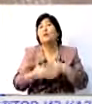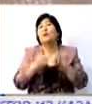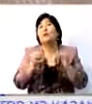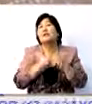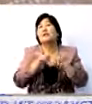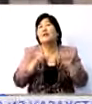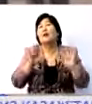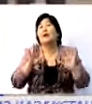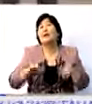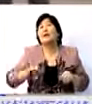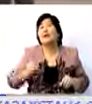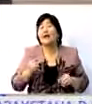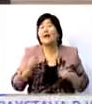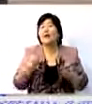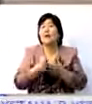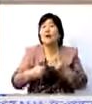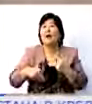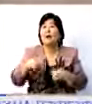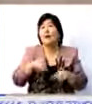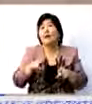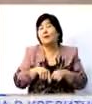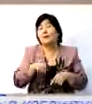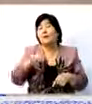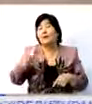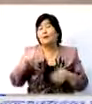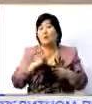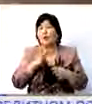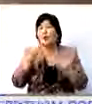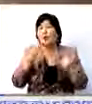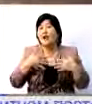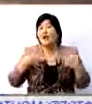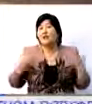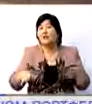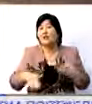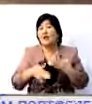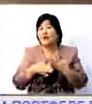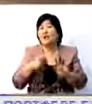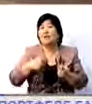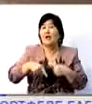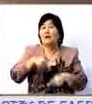объектов местных коллег по бизнесу. Отметим, номинанты были удивлены масштабами поддержки